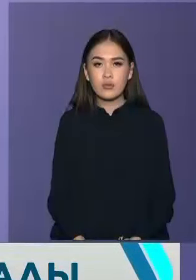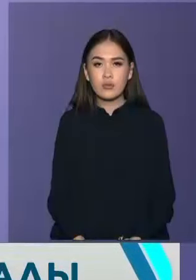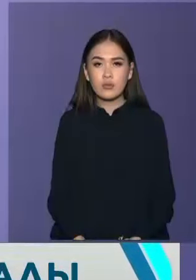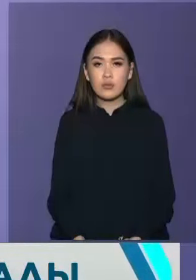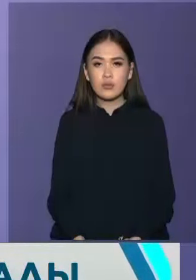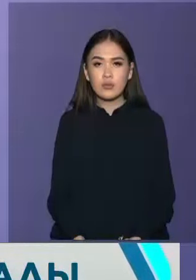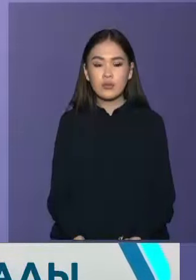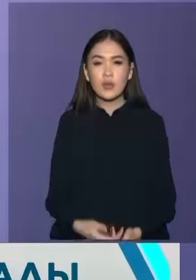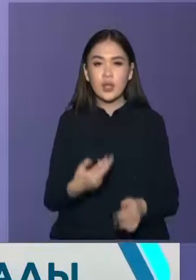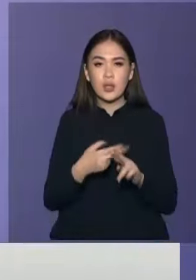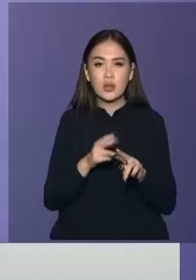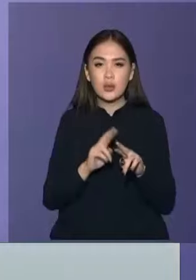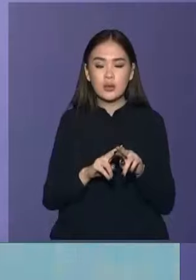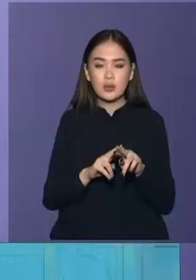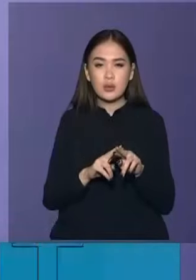Мына